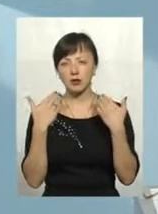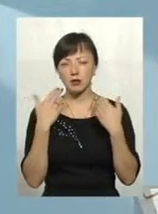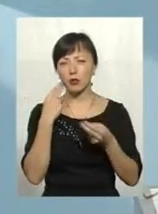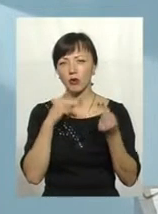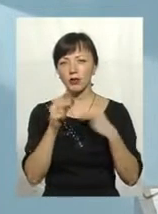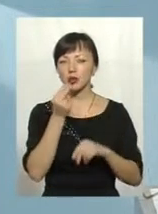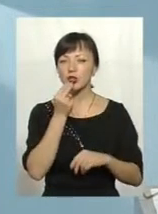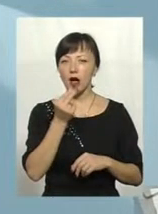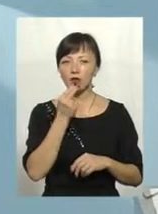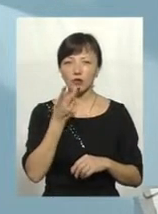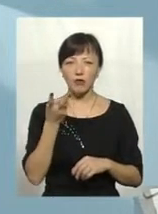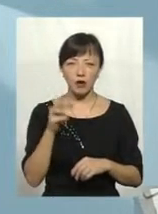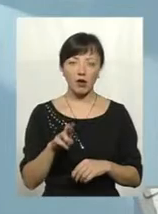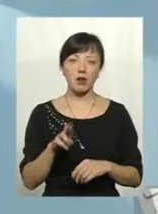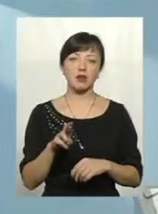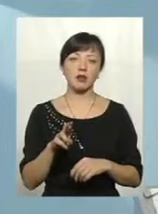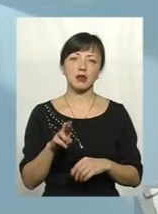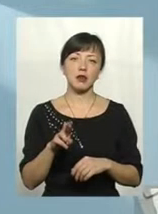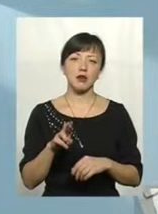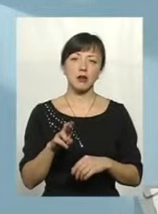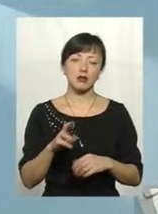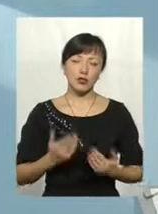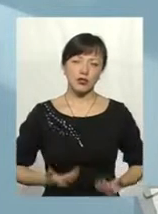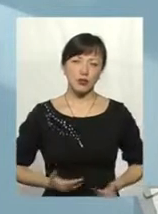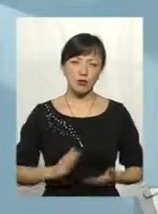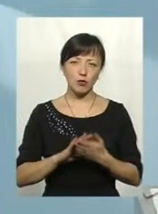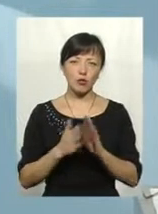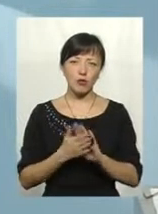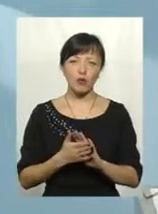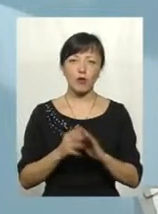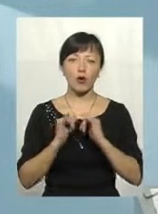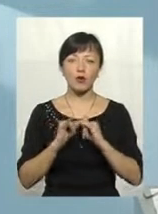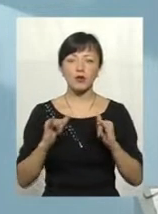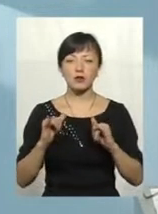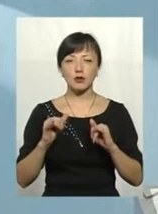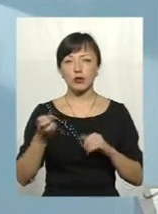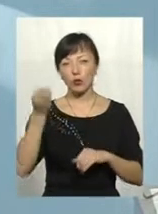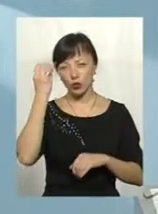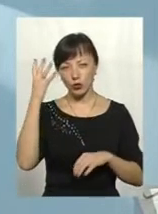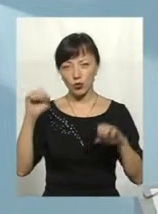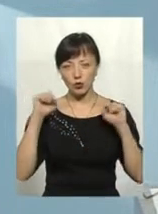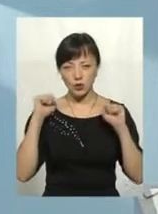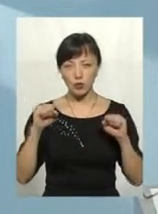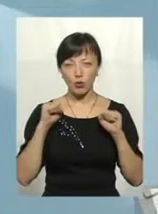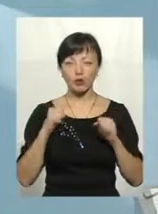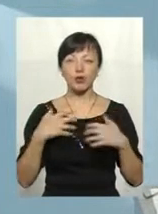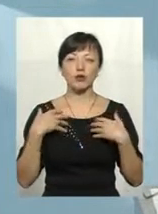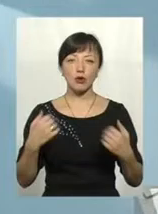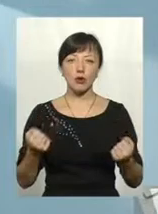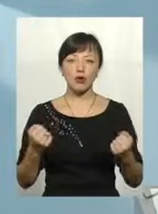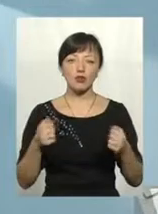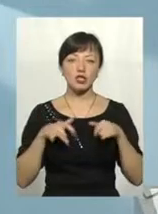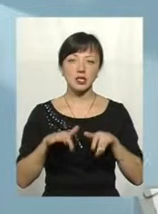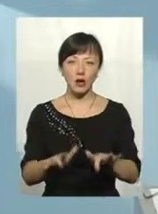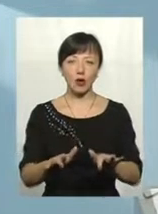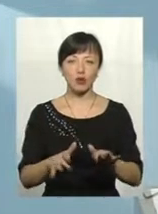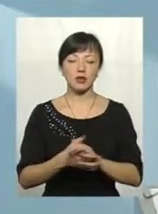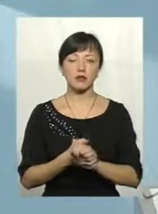поліпшення харчування, життєво-побутових умов, розвиток фізичної культури, спорту, оздоровчі всі